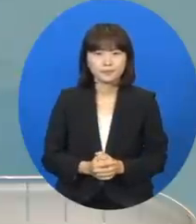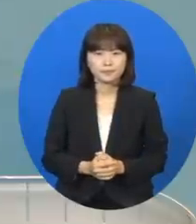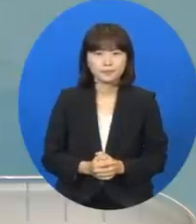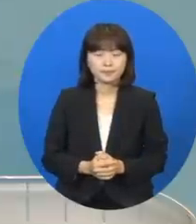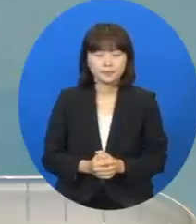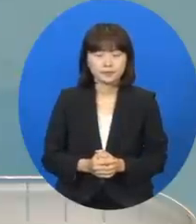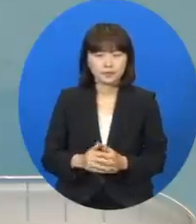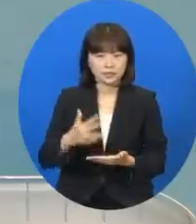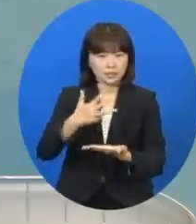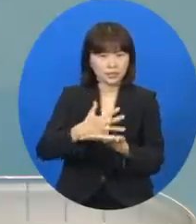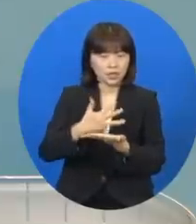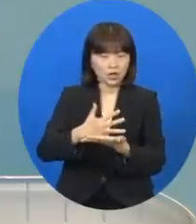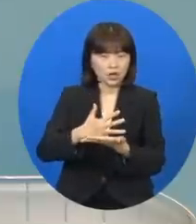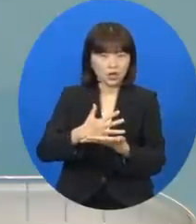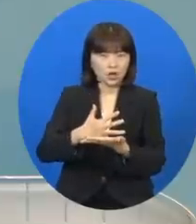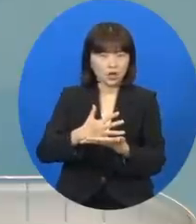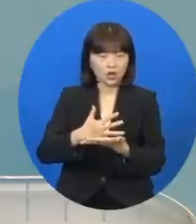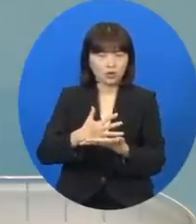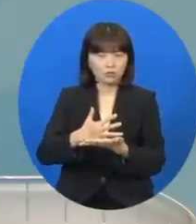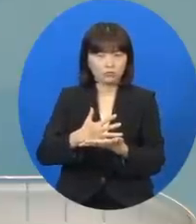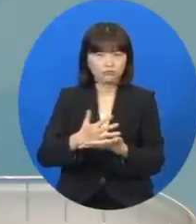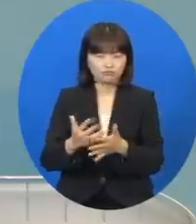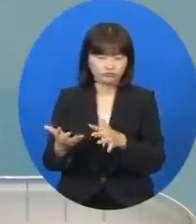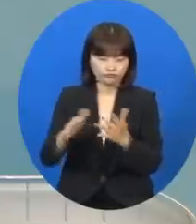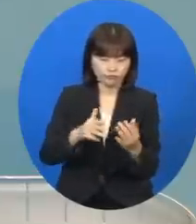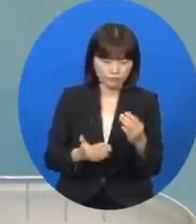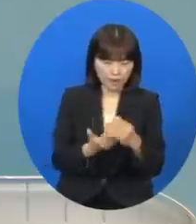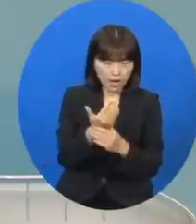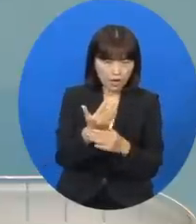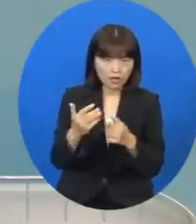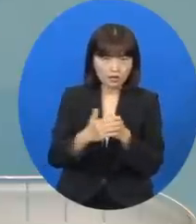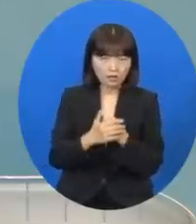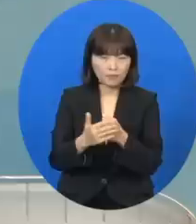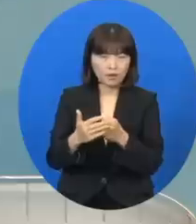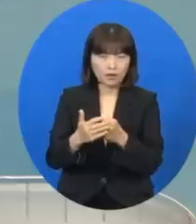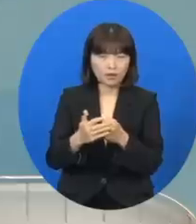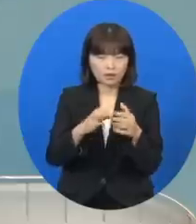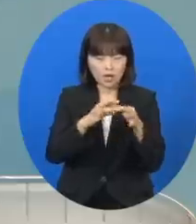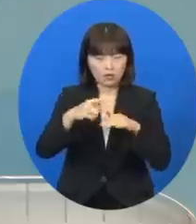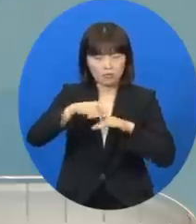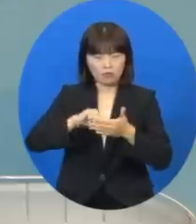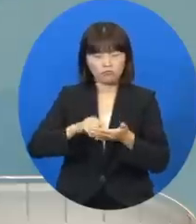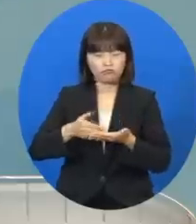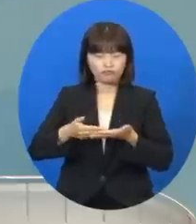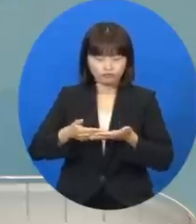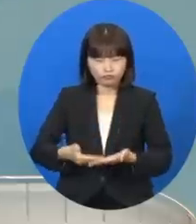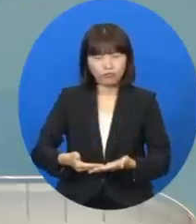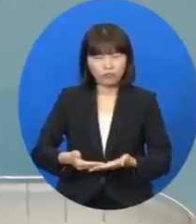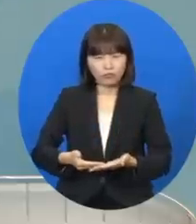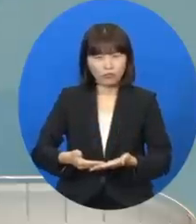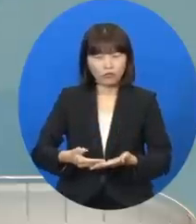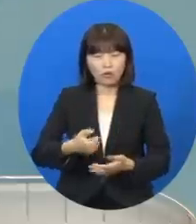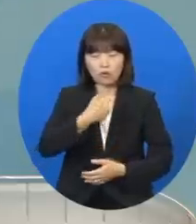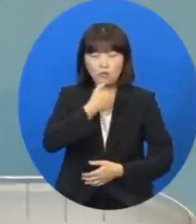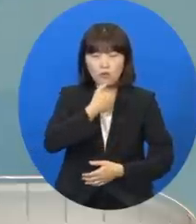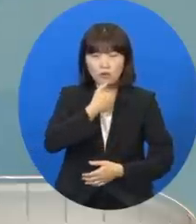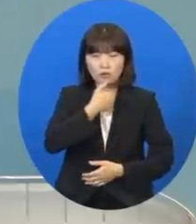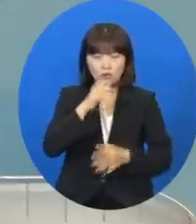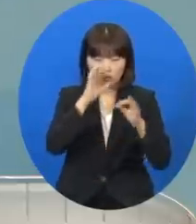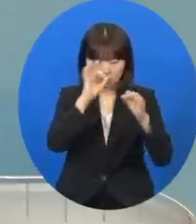이태원 참사 로 한 주간 내내 마음이 무거웠습니다. 로마서 12장 15절에